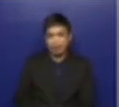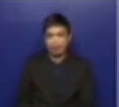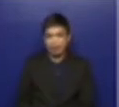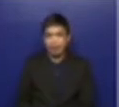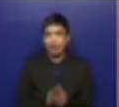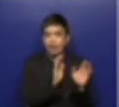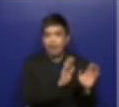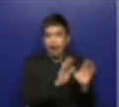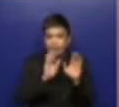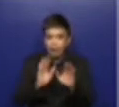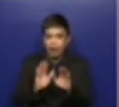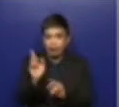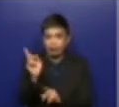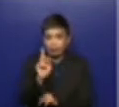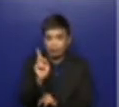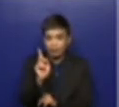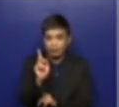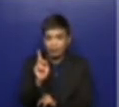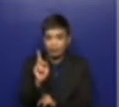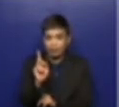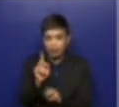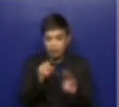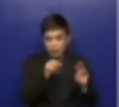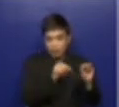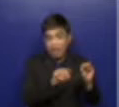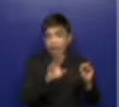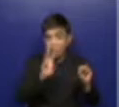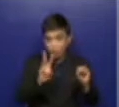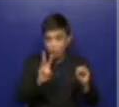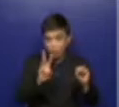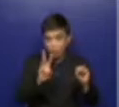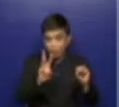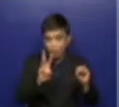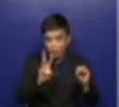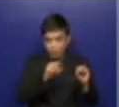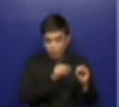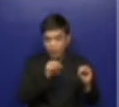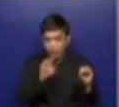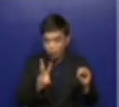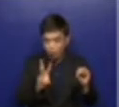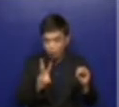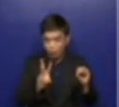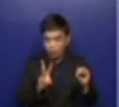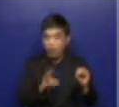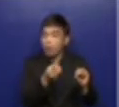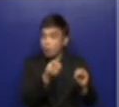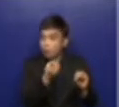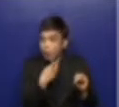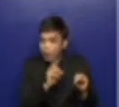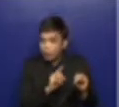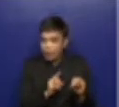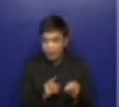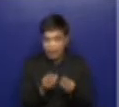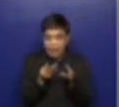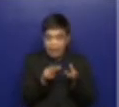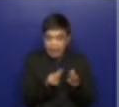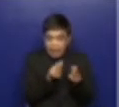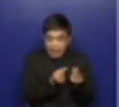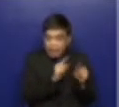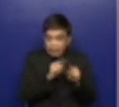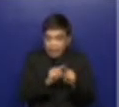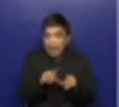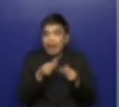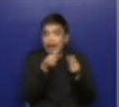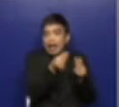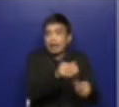นิดเดียวในมาตรา6นั้นท่านก็ยังบอกว่าไอ้ที่ดินทั้งหลายให้อยู่กระทรวงมหาดไท